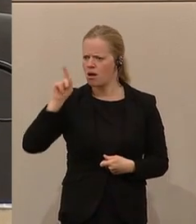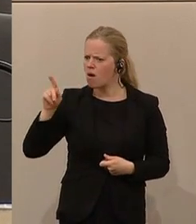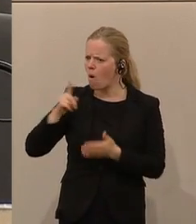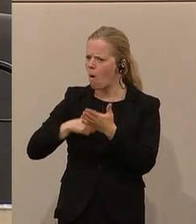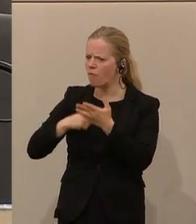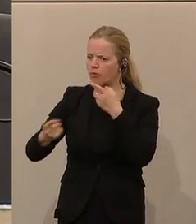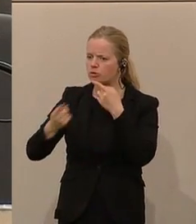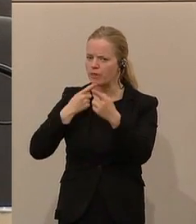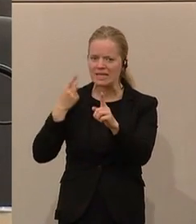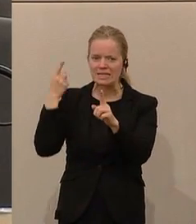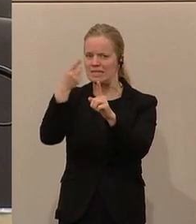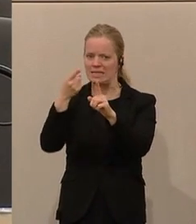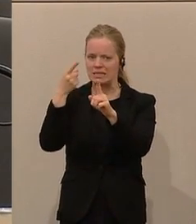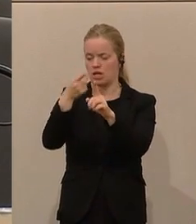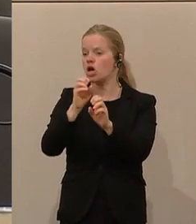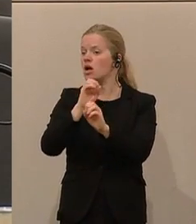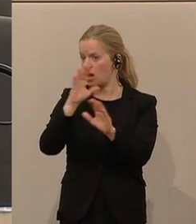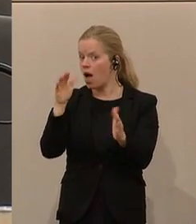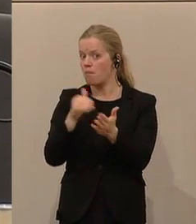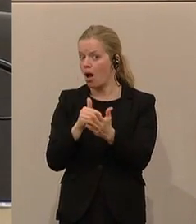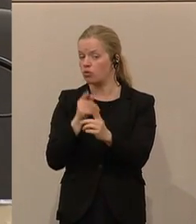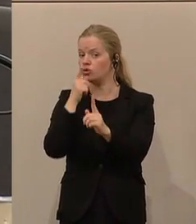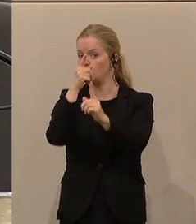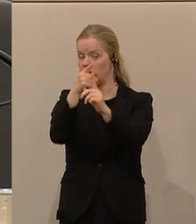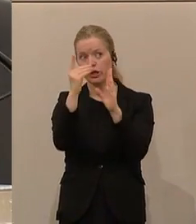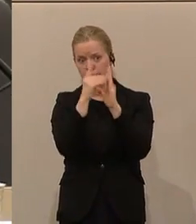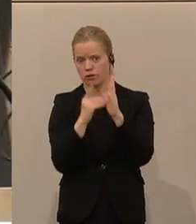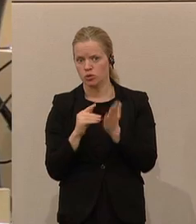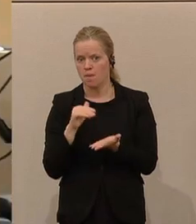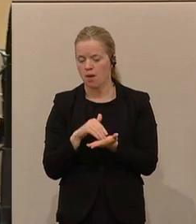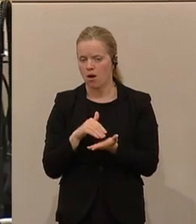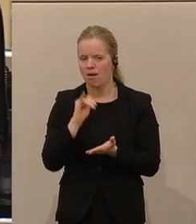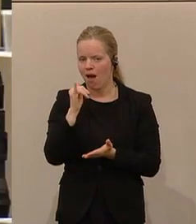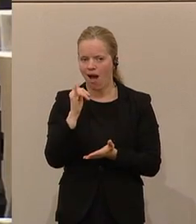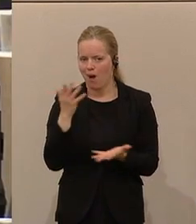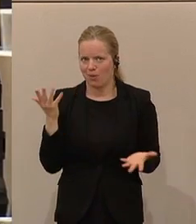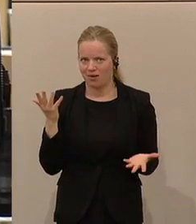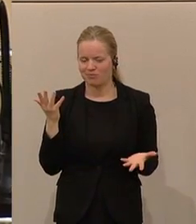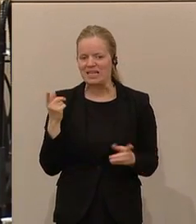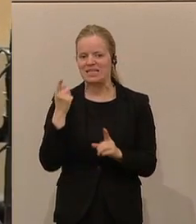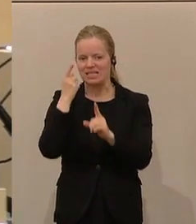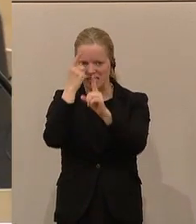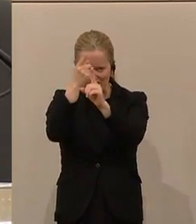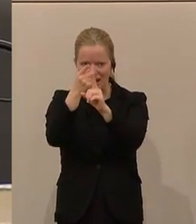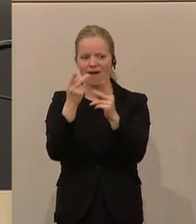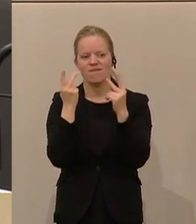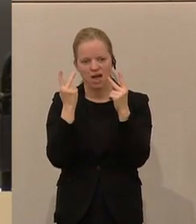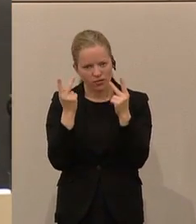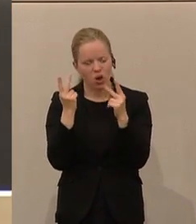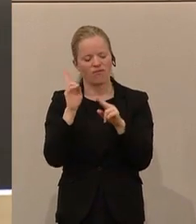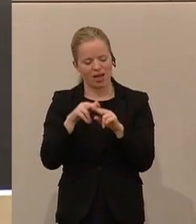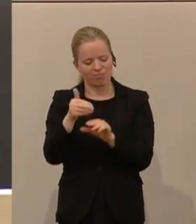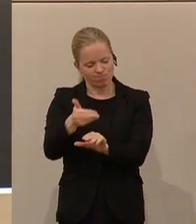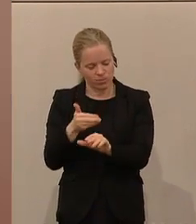gesprochen. Natürlich muss man Ziele definieren. Aber die Ziele sind nur so viel wert, als auch